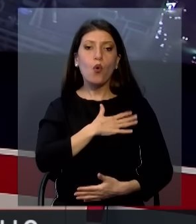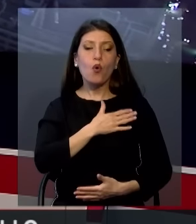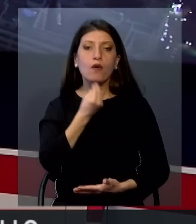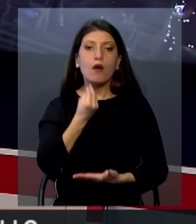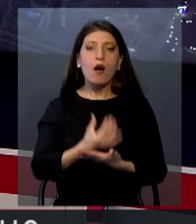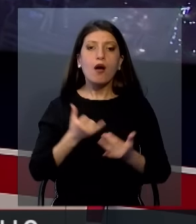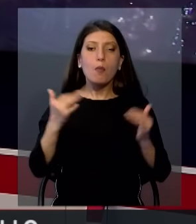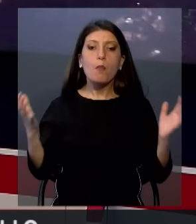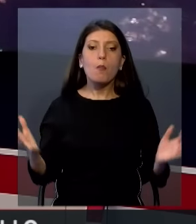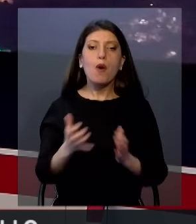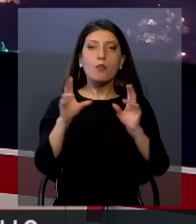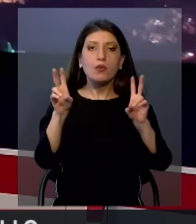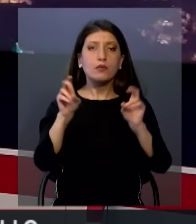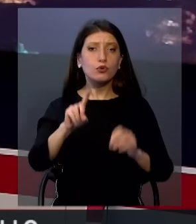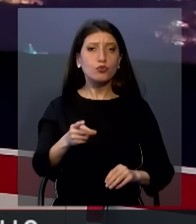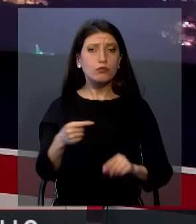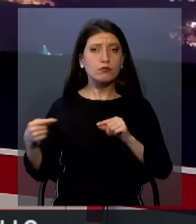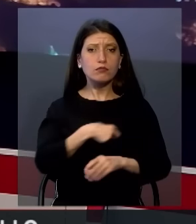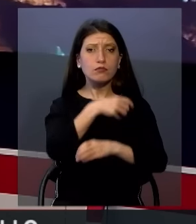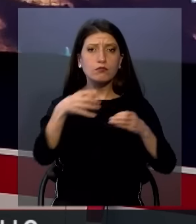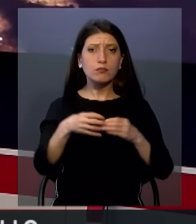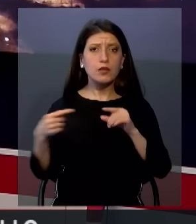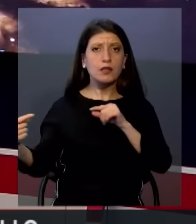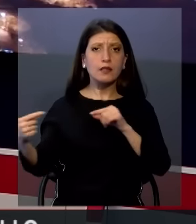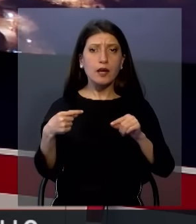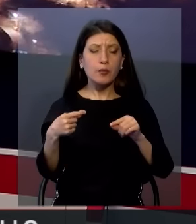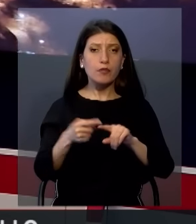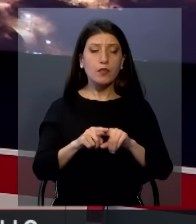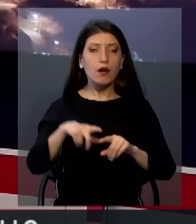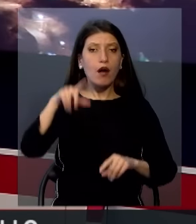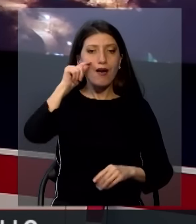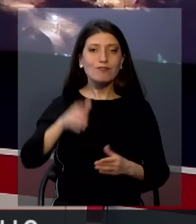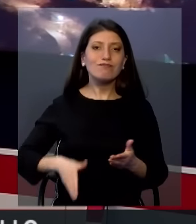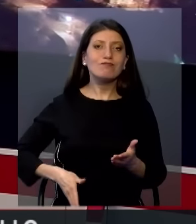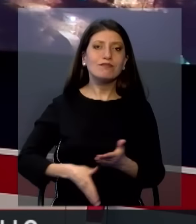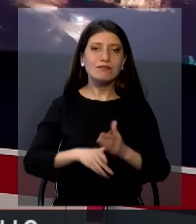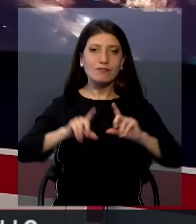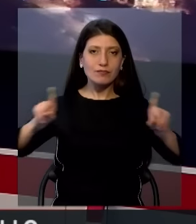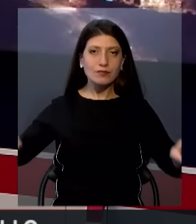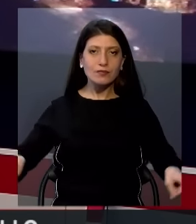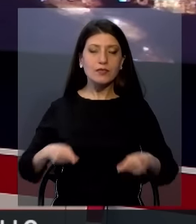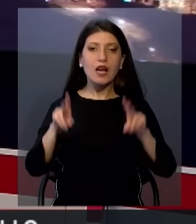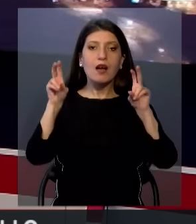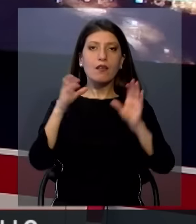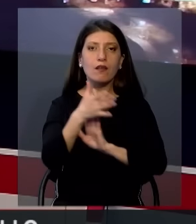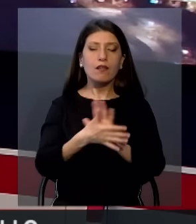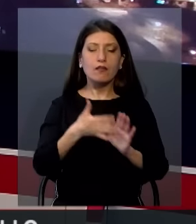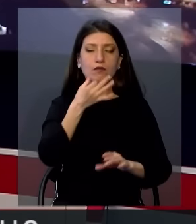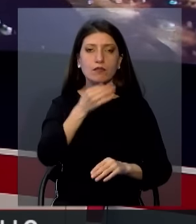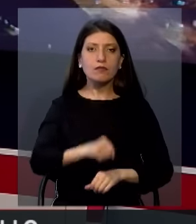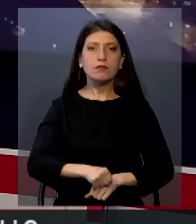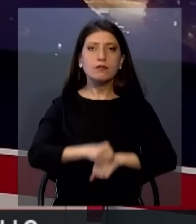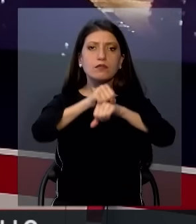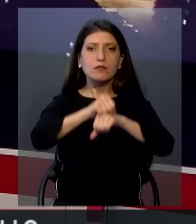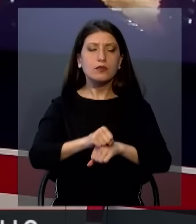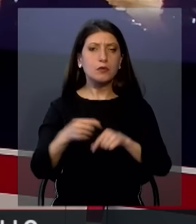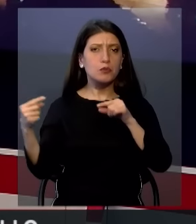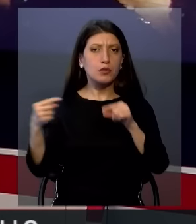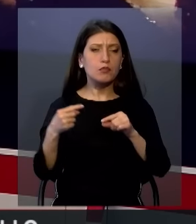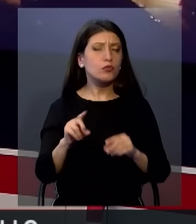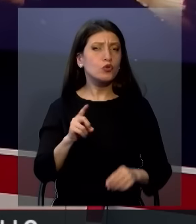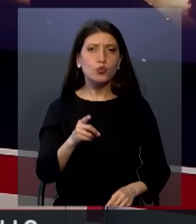պահպանության թեմայով։ Ինչու են ընդդիմադիրները դեմ մեծ հաշվով հայանպաստ, համենայն դեպս ըստ վերնագրի, հանրահավաքի անցկացմանը։